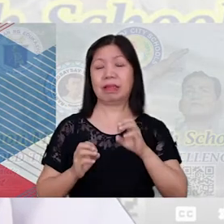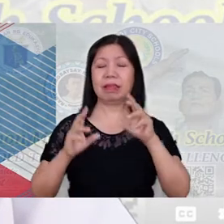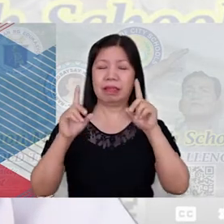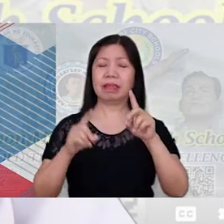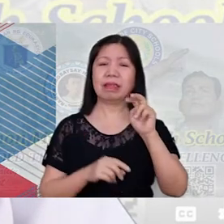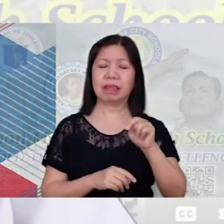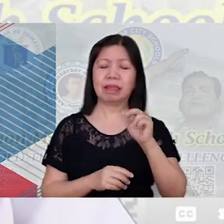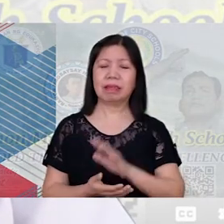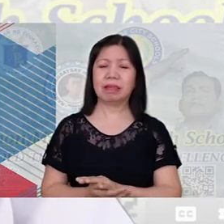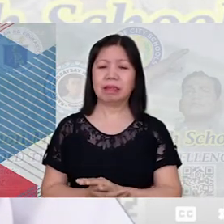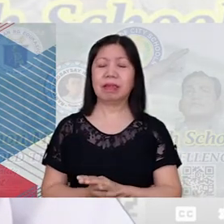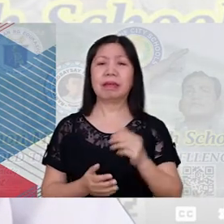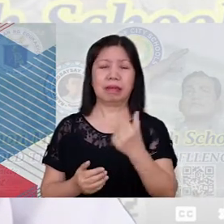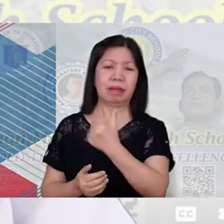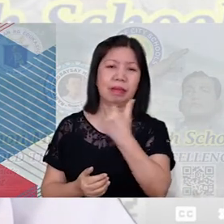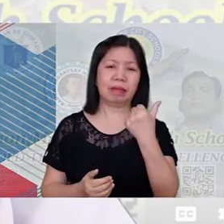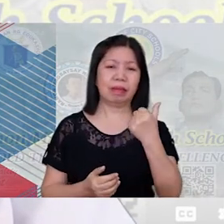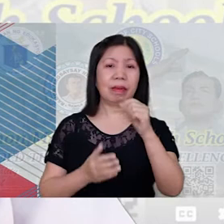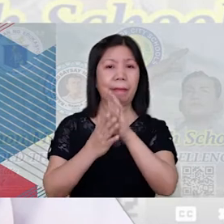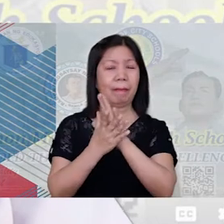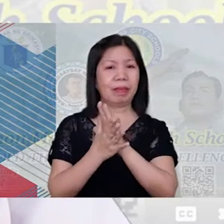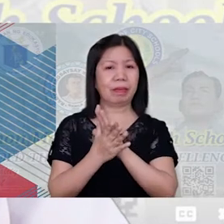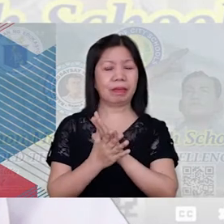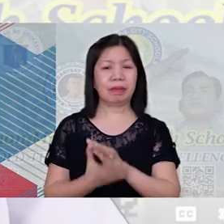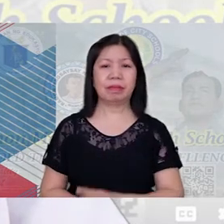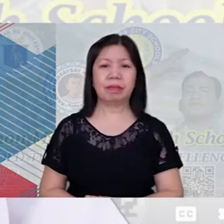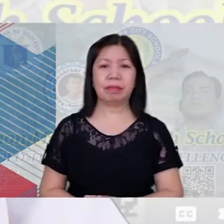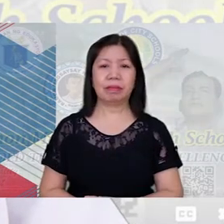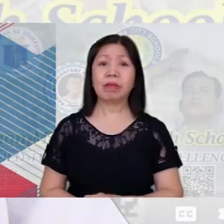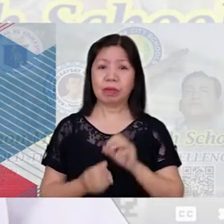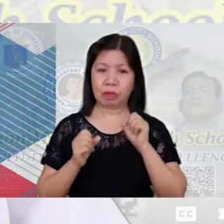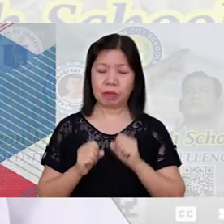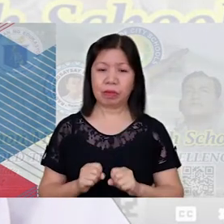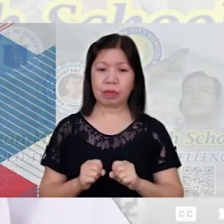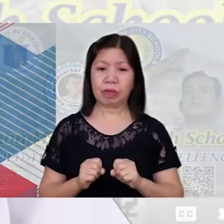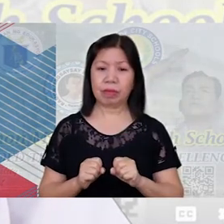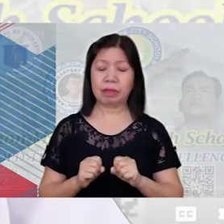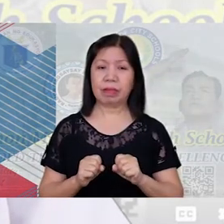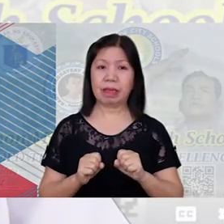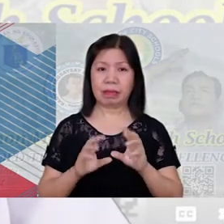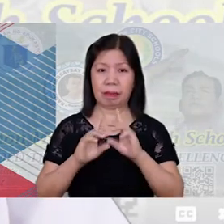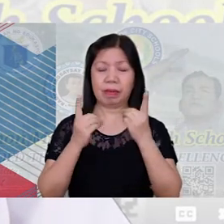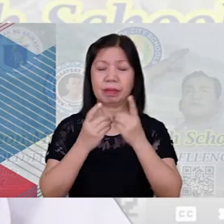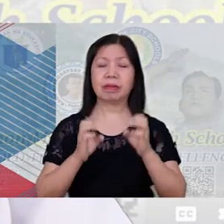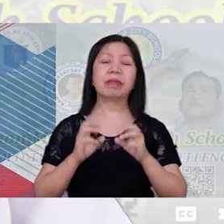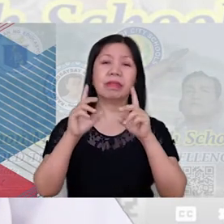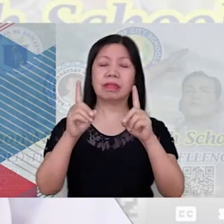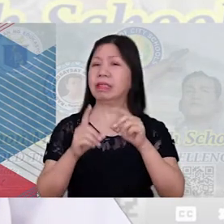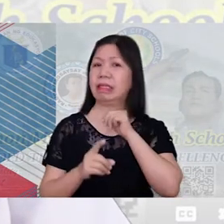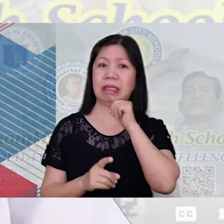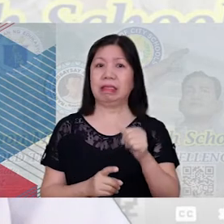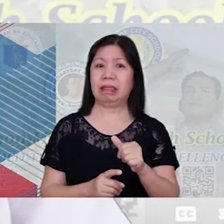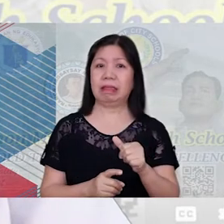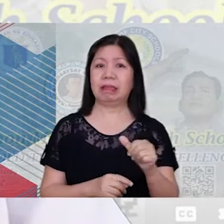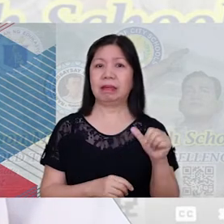edukasyon lalong patatagin sa kabila ng pandemya. Kaya naman ang kagawaran ng edukasyon ay di